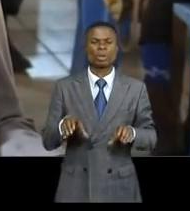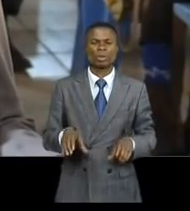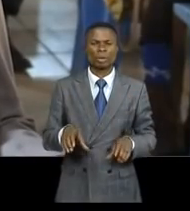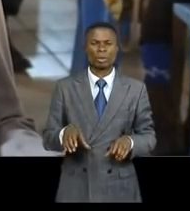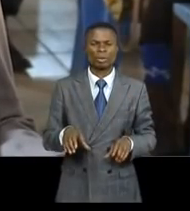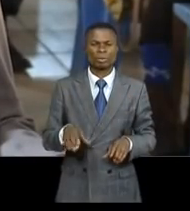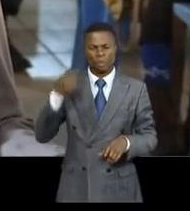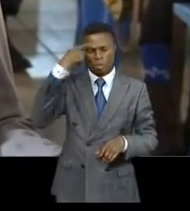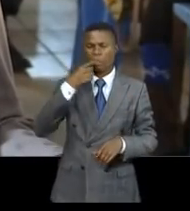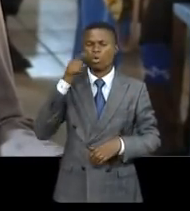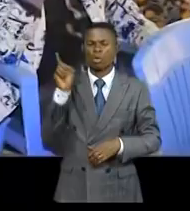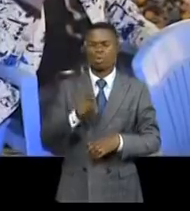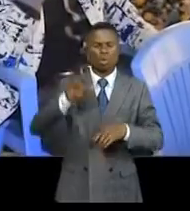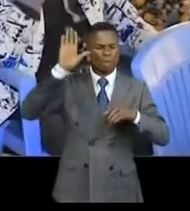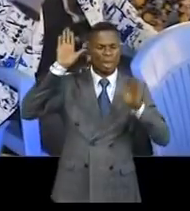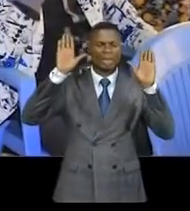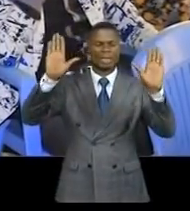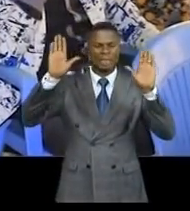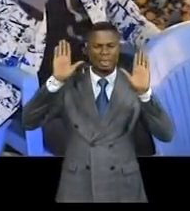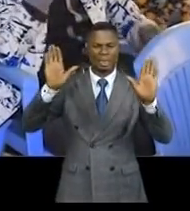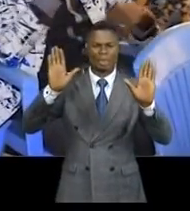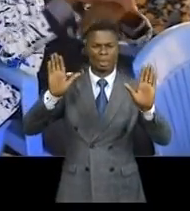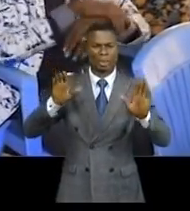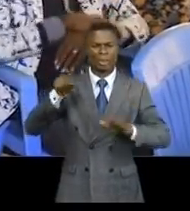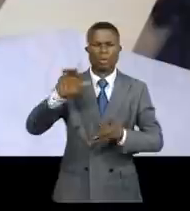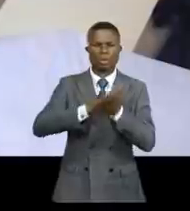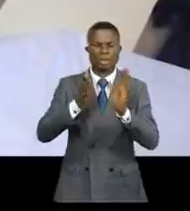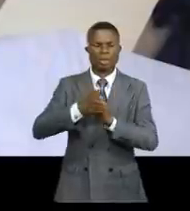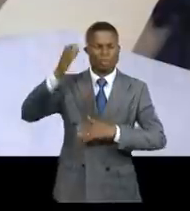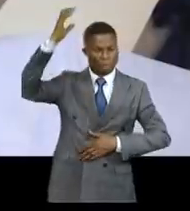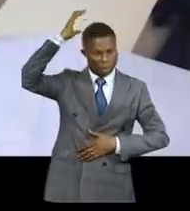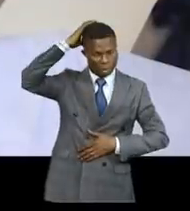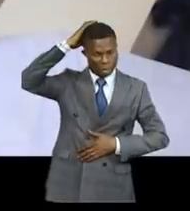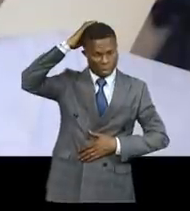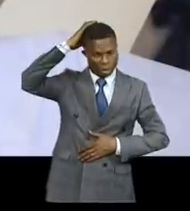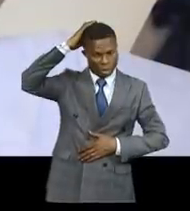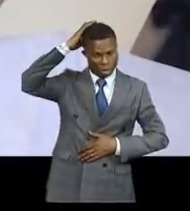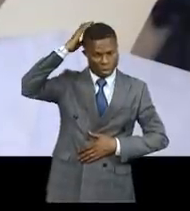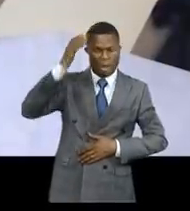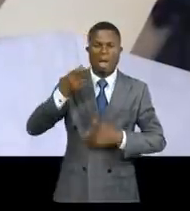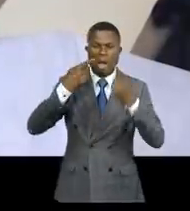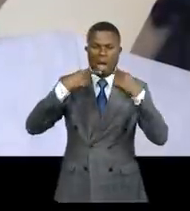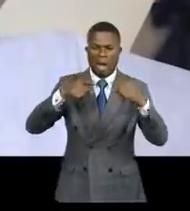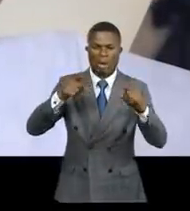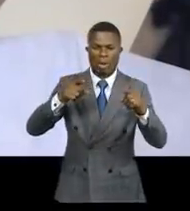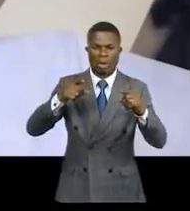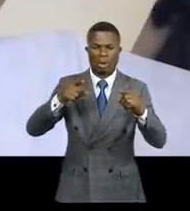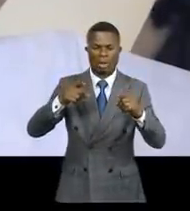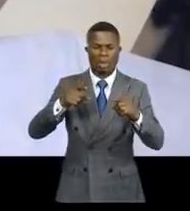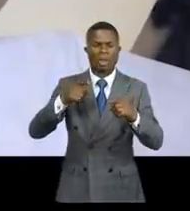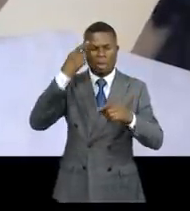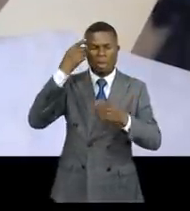cet ordre sacré de l'épiscopat. Il exerce sous notre